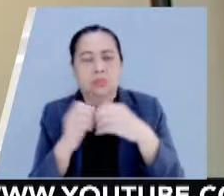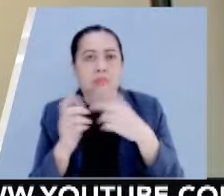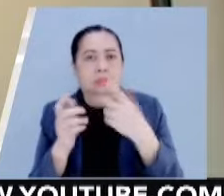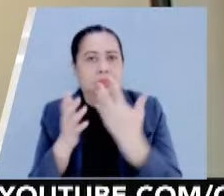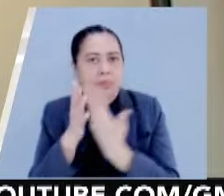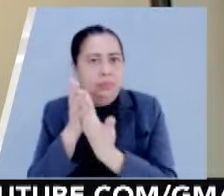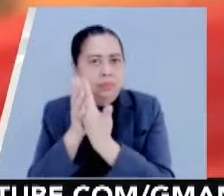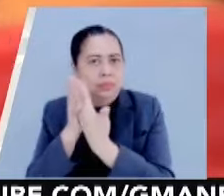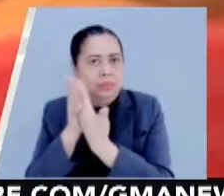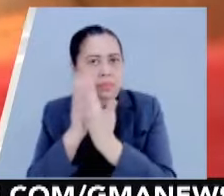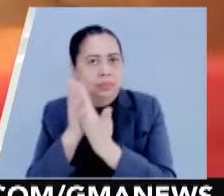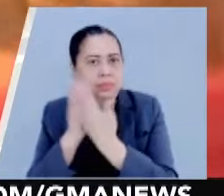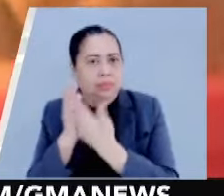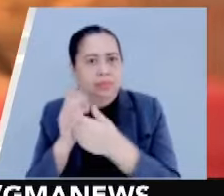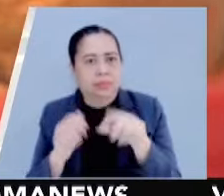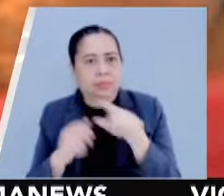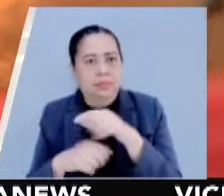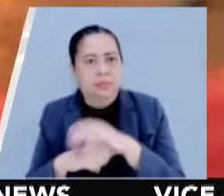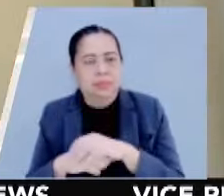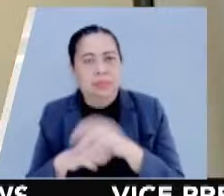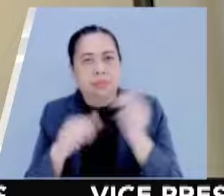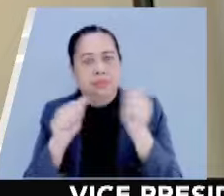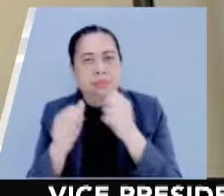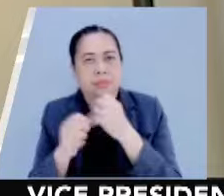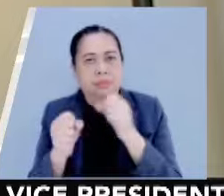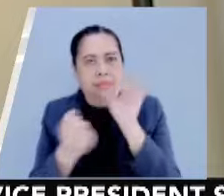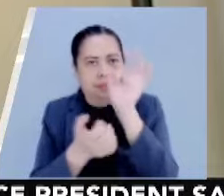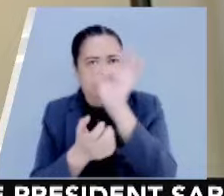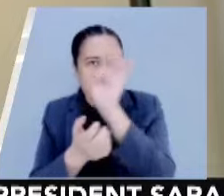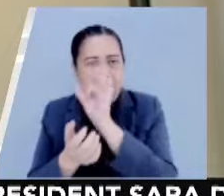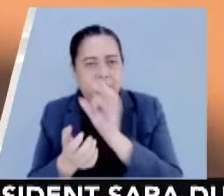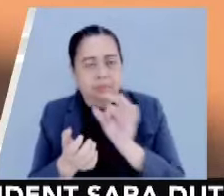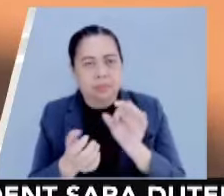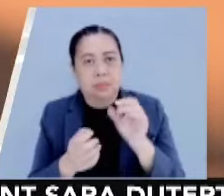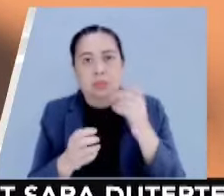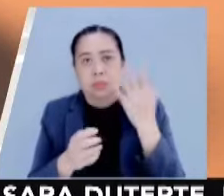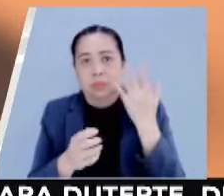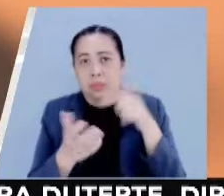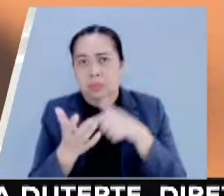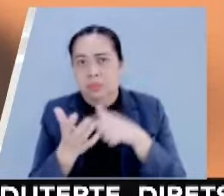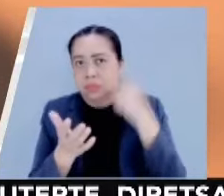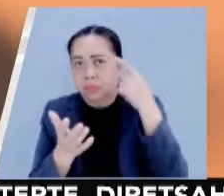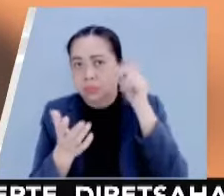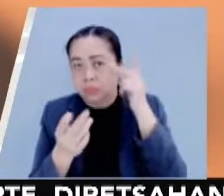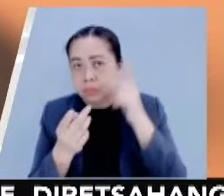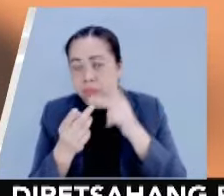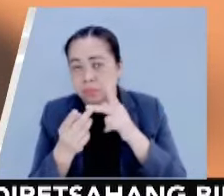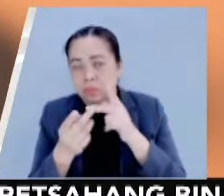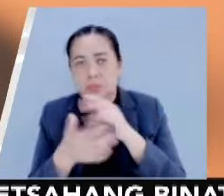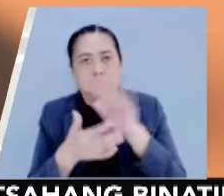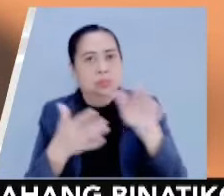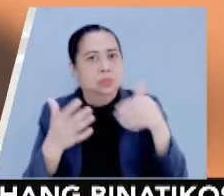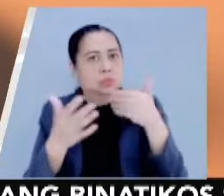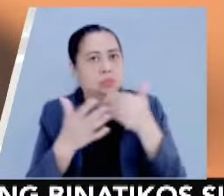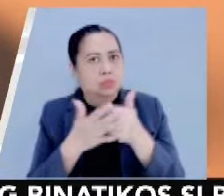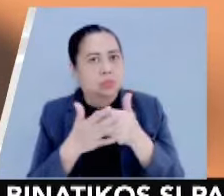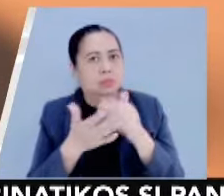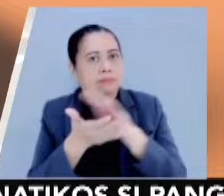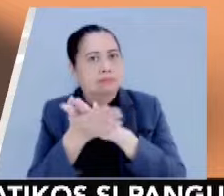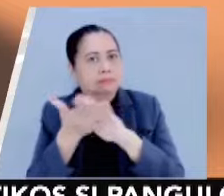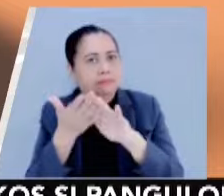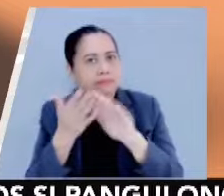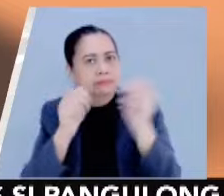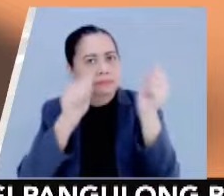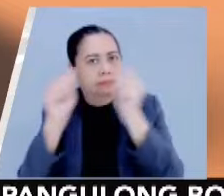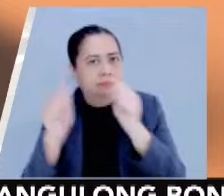itong ating mga AirSaver pellets. At kaya tayo meron ganito. So, lahat po ng malinis na hangin na dumaan